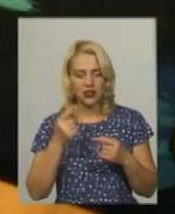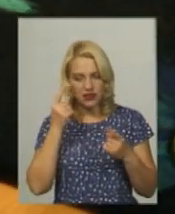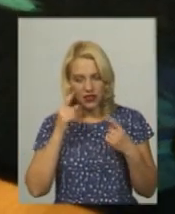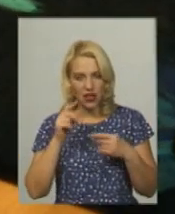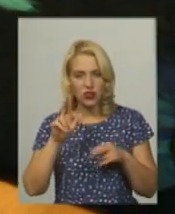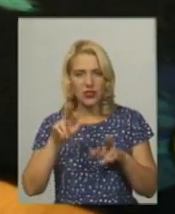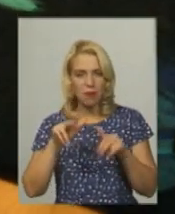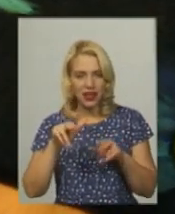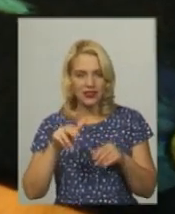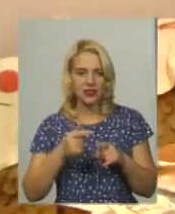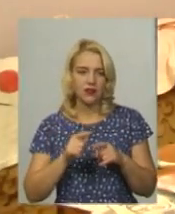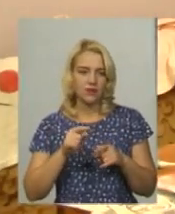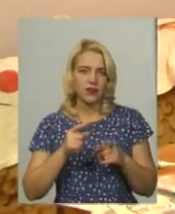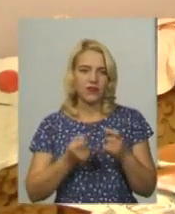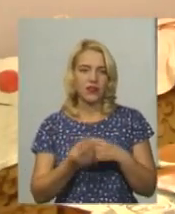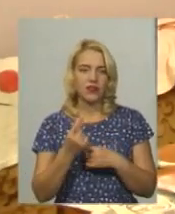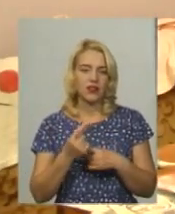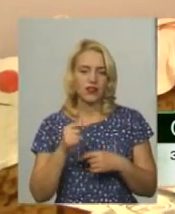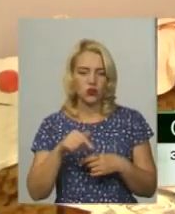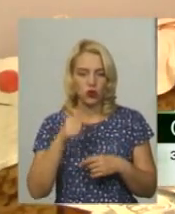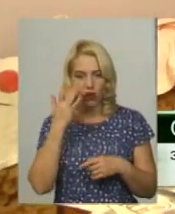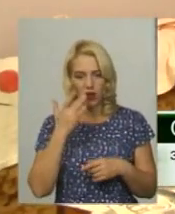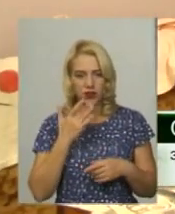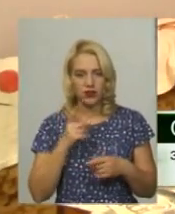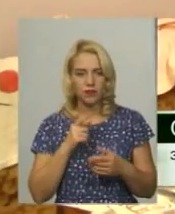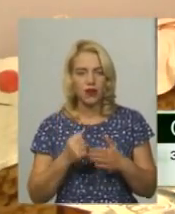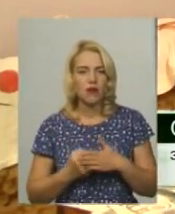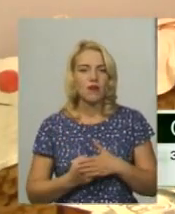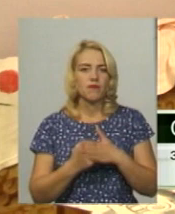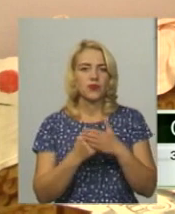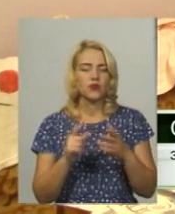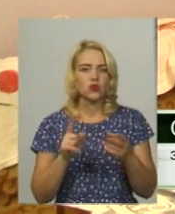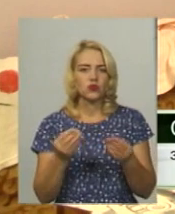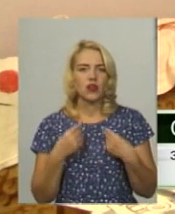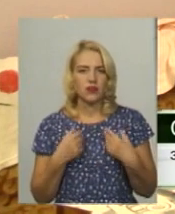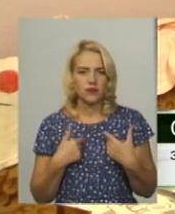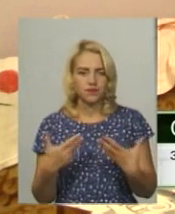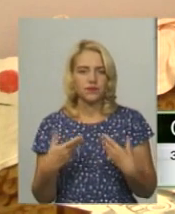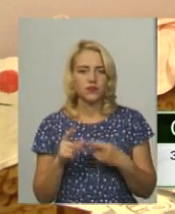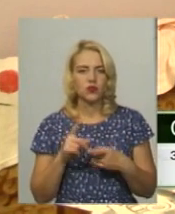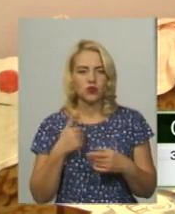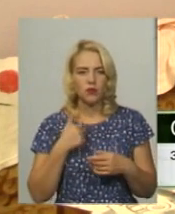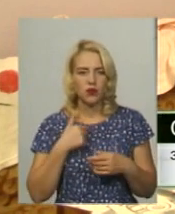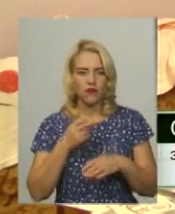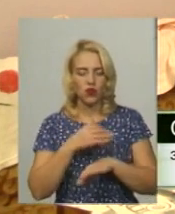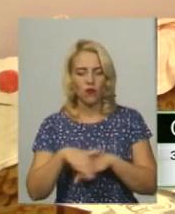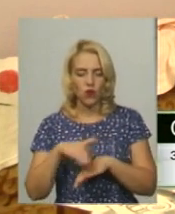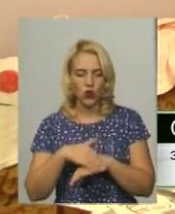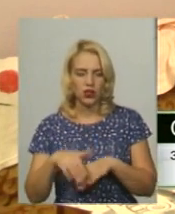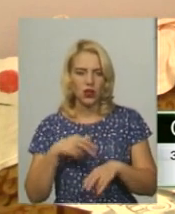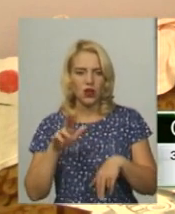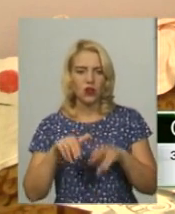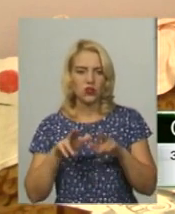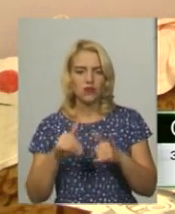фарби в Ольги виникла цього літа. Поштовх мені дало щось почати, це те, що ми в дворі розпробували для